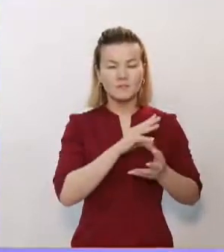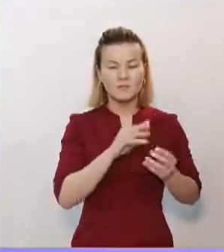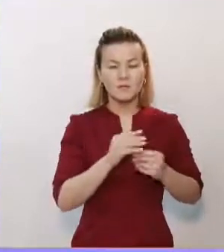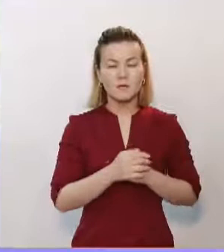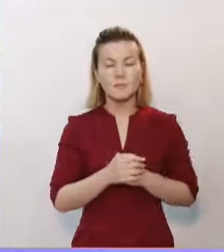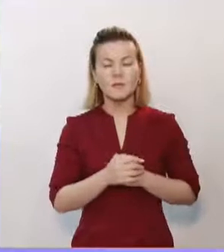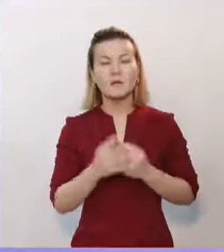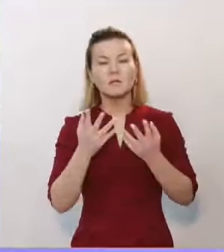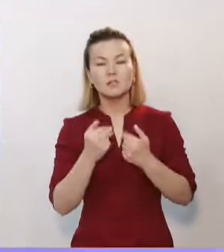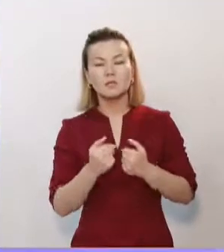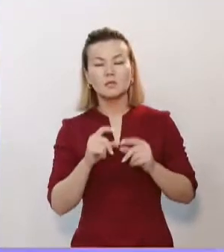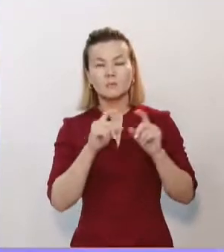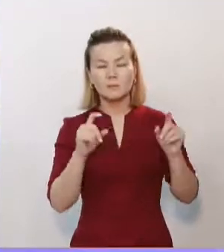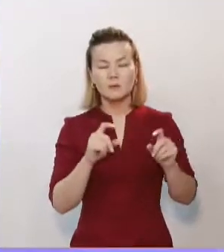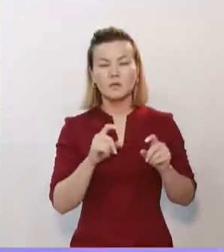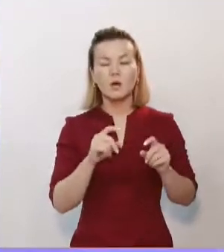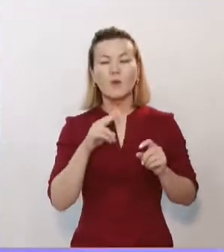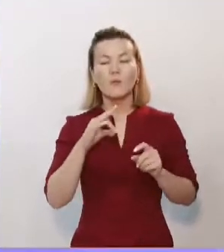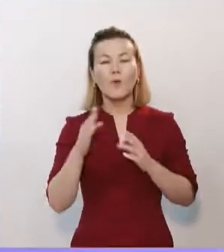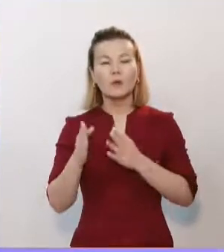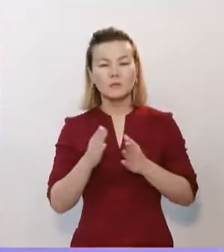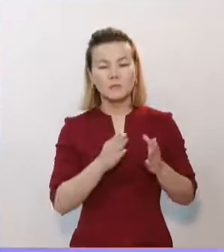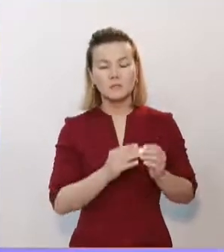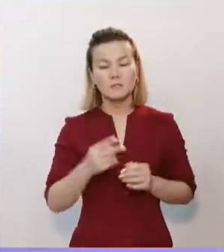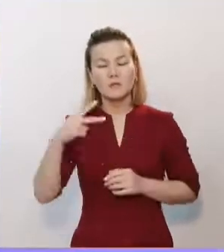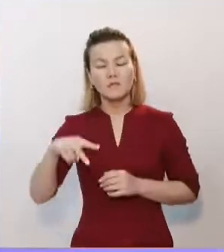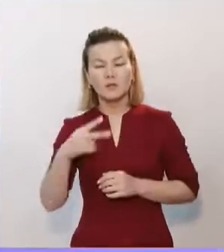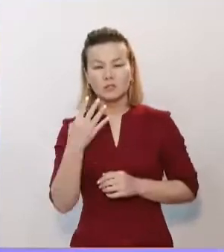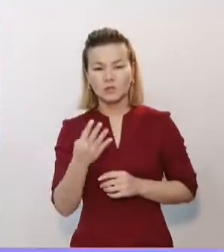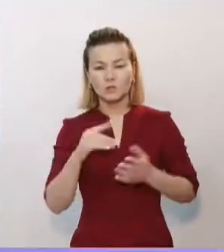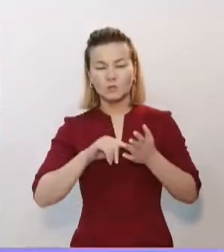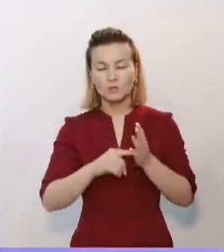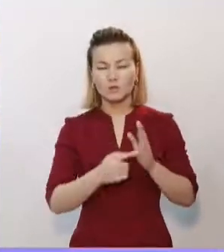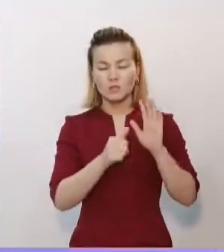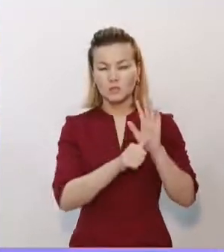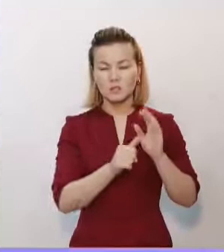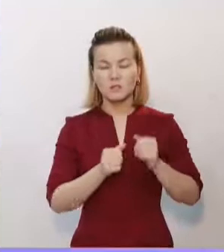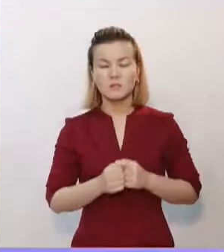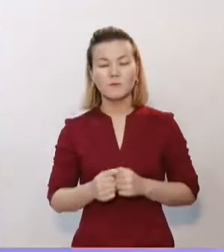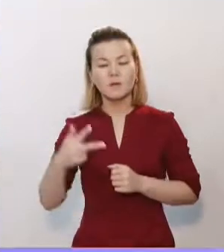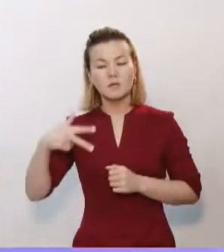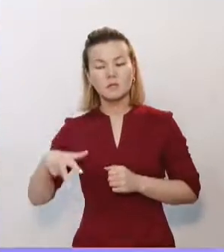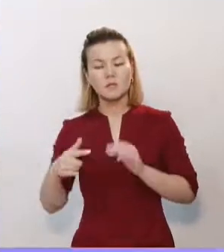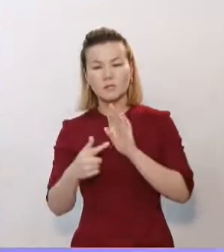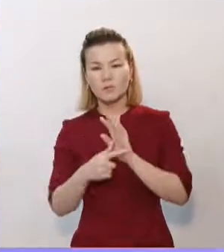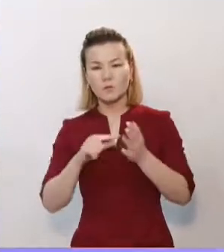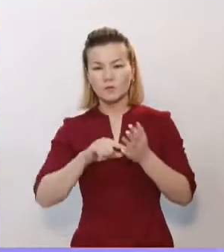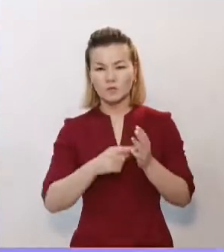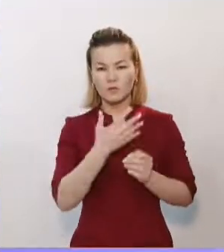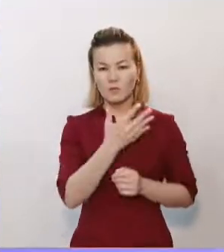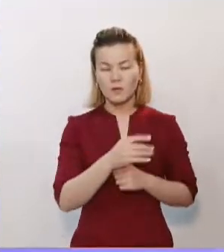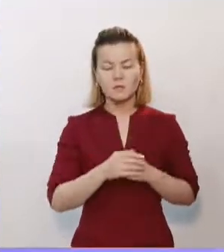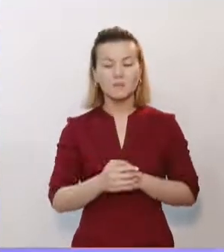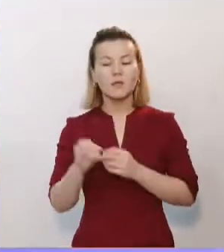Решите примеры по алгоритму. 24 умножить на 6, 37 умножить на